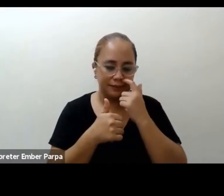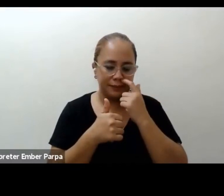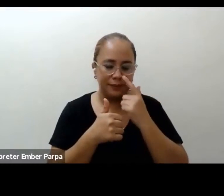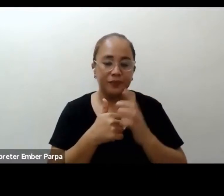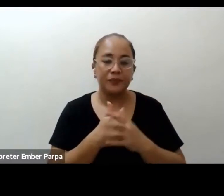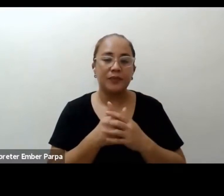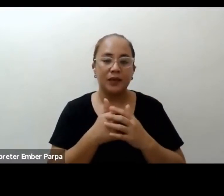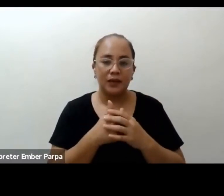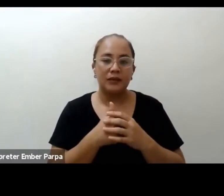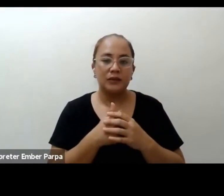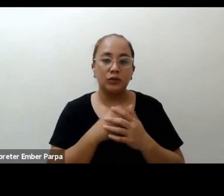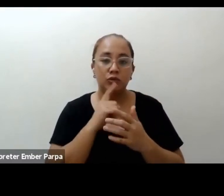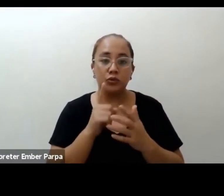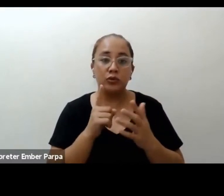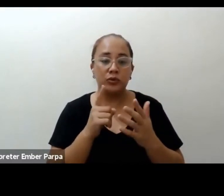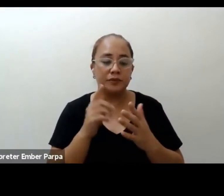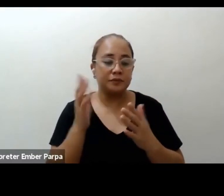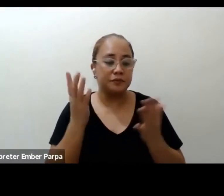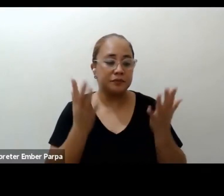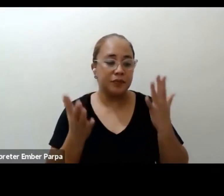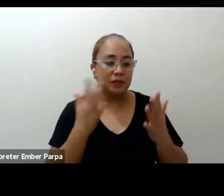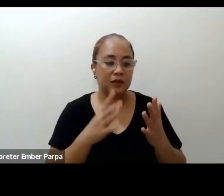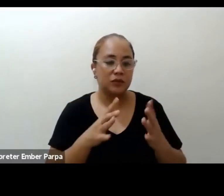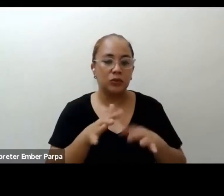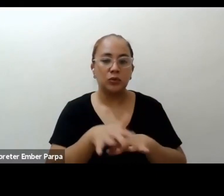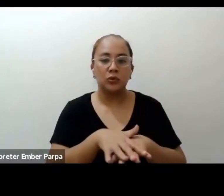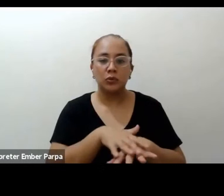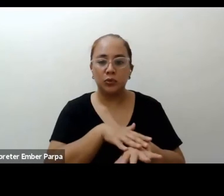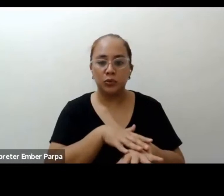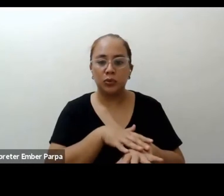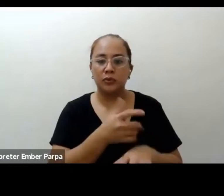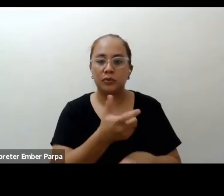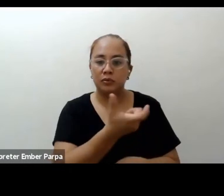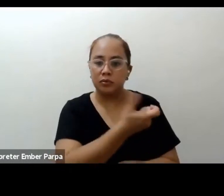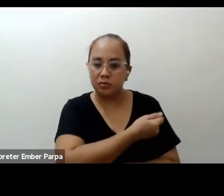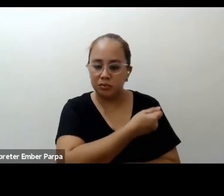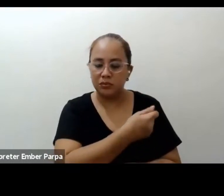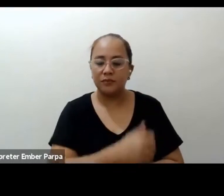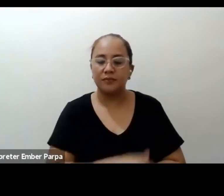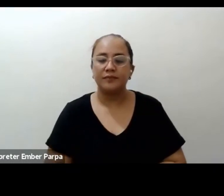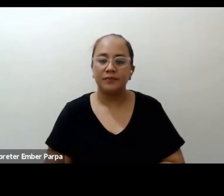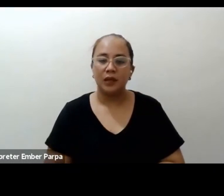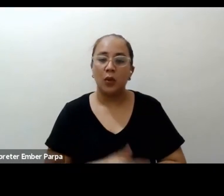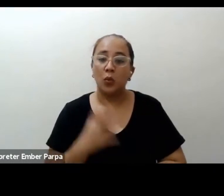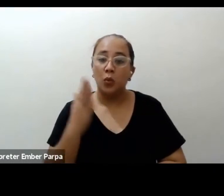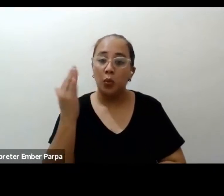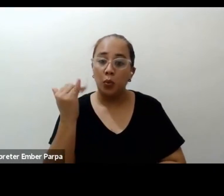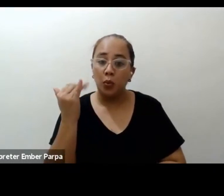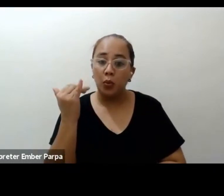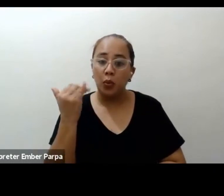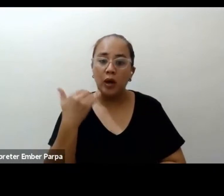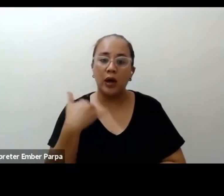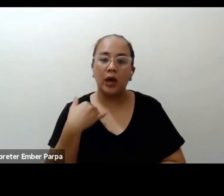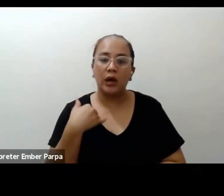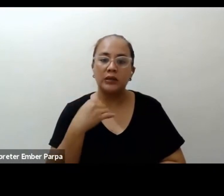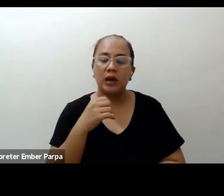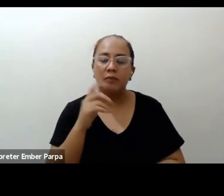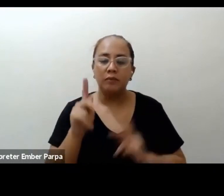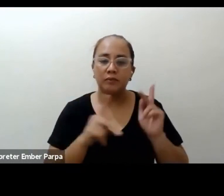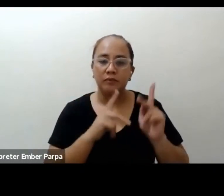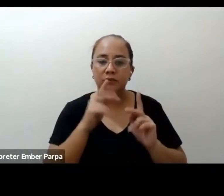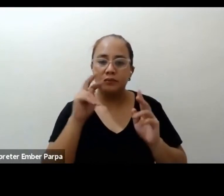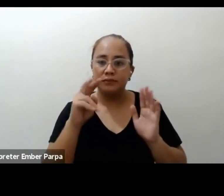is really what's probably going to slow down the immunization. Kasi people have to be pre-registered